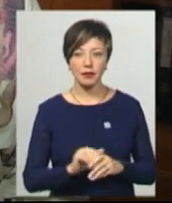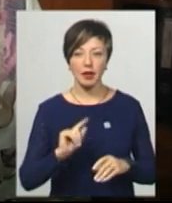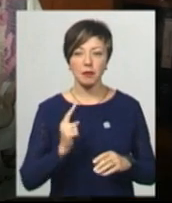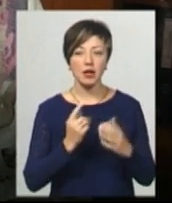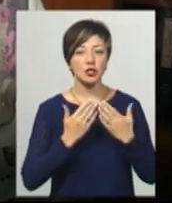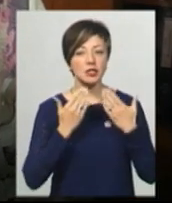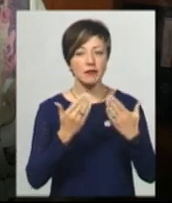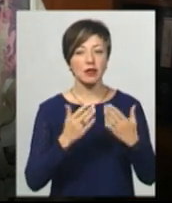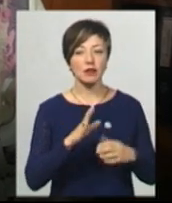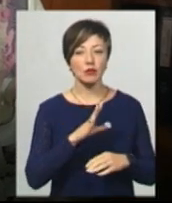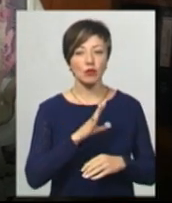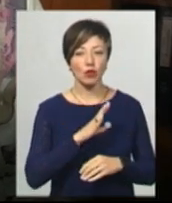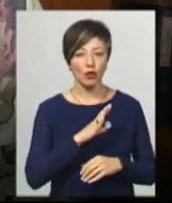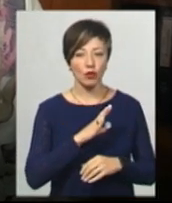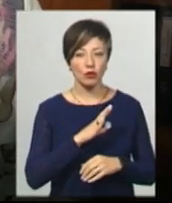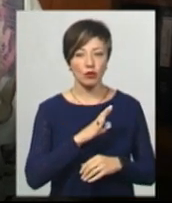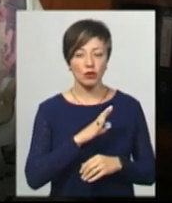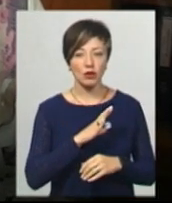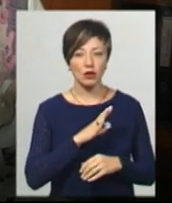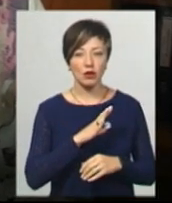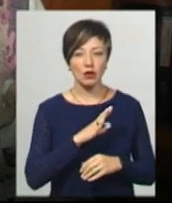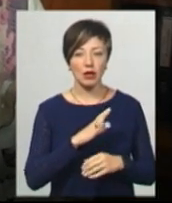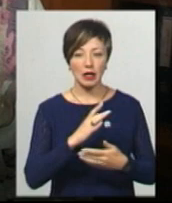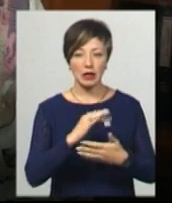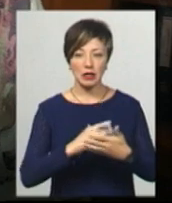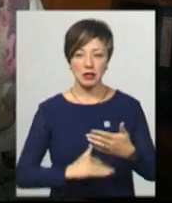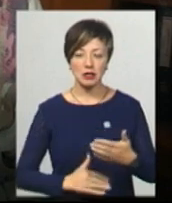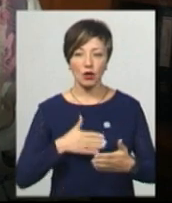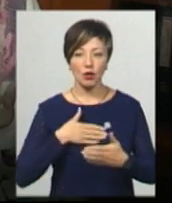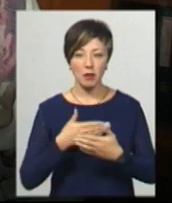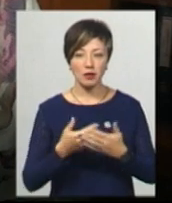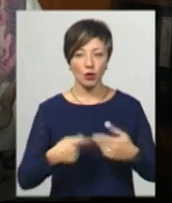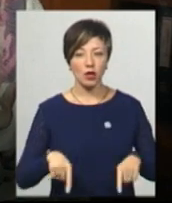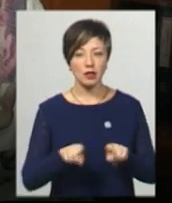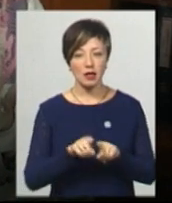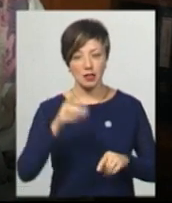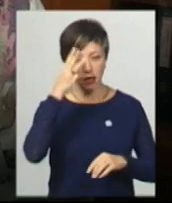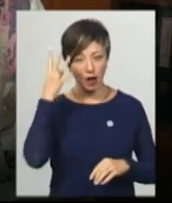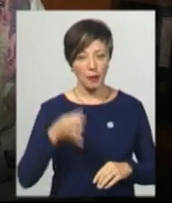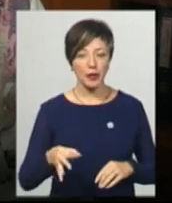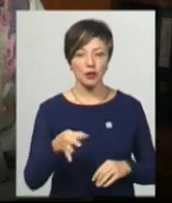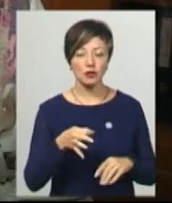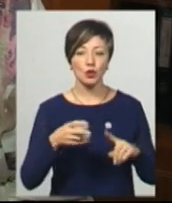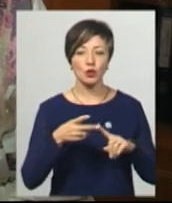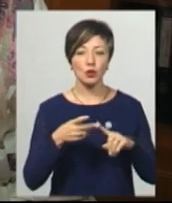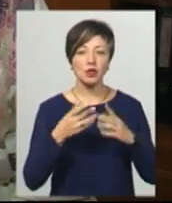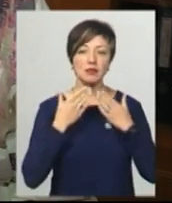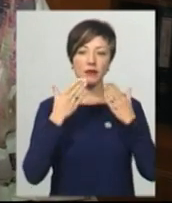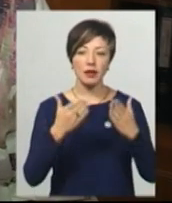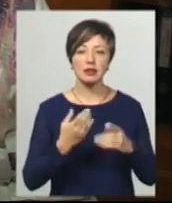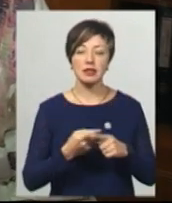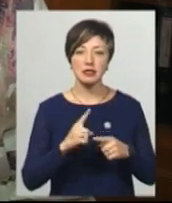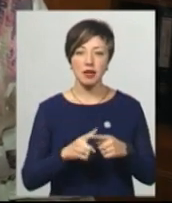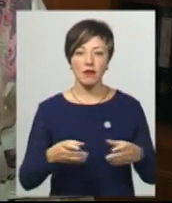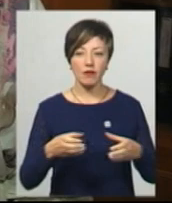– це було звернення низки громадських організацій Хмельниччини. І друге звернення – це